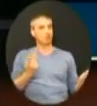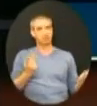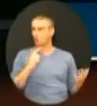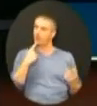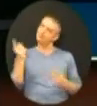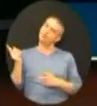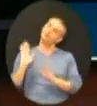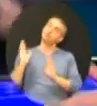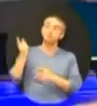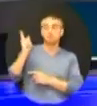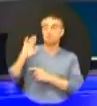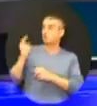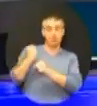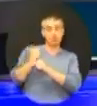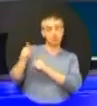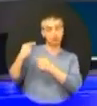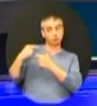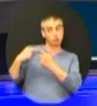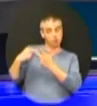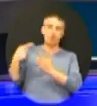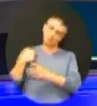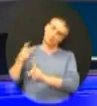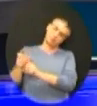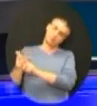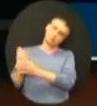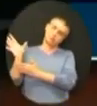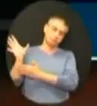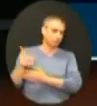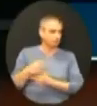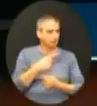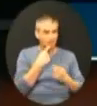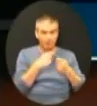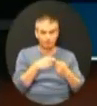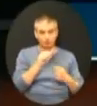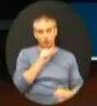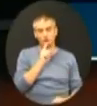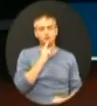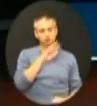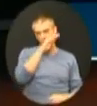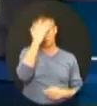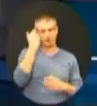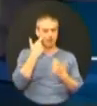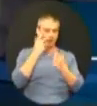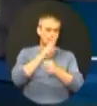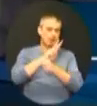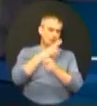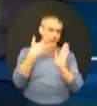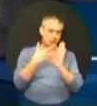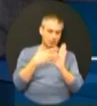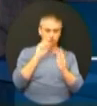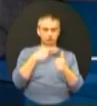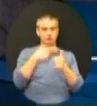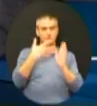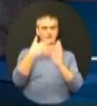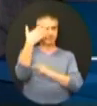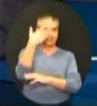אומרים להם יבולה לכם אם אתם לא תעשו את מה שאנחנו מש חברה כנסת אוחנה אומר תראו יש מספיק מערכות בקרה יש מערכת בקרה